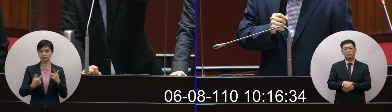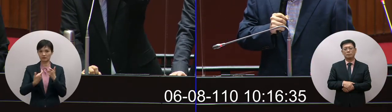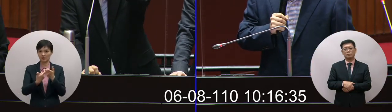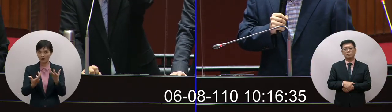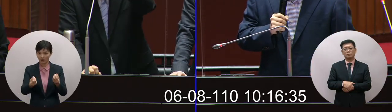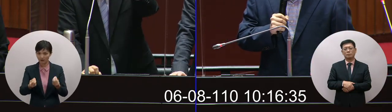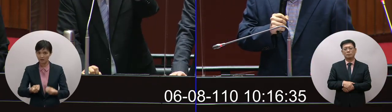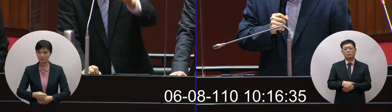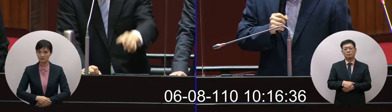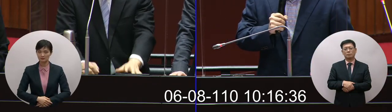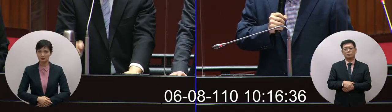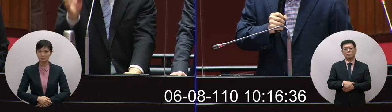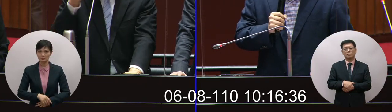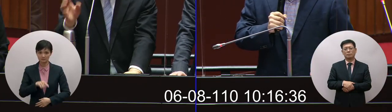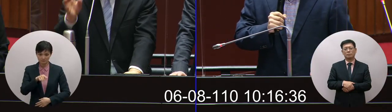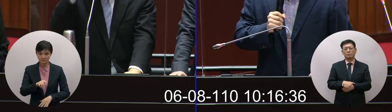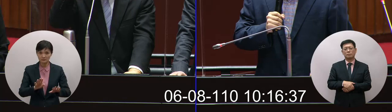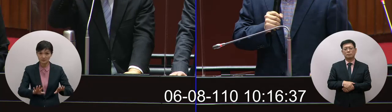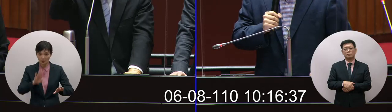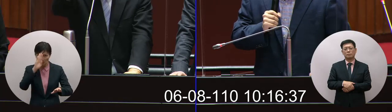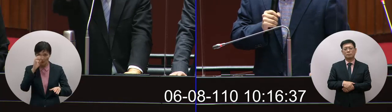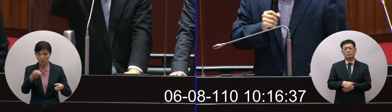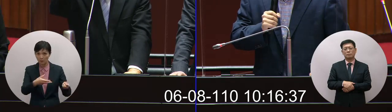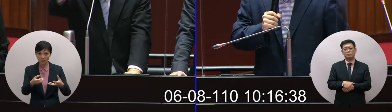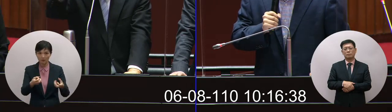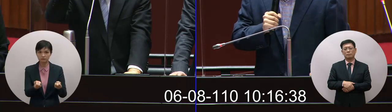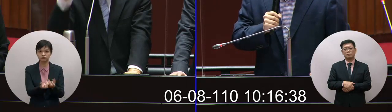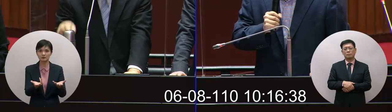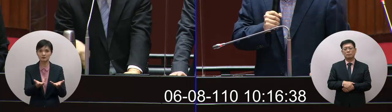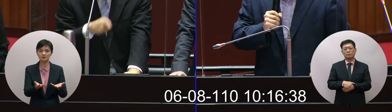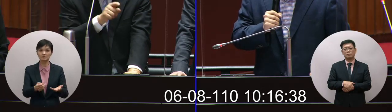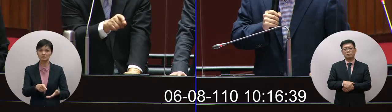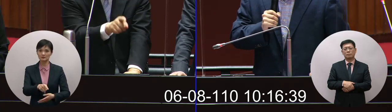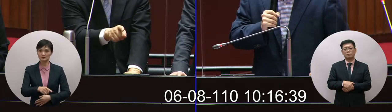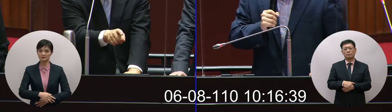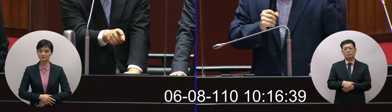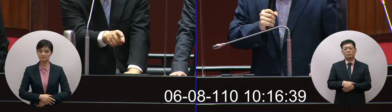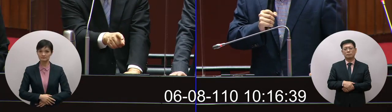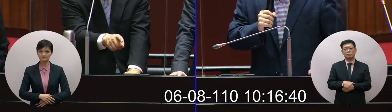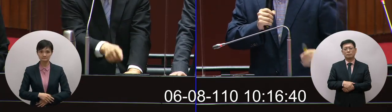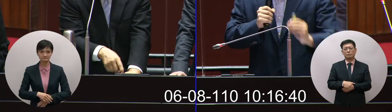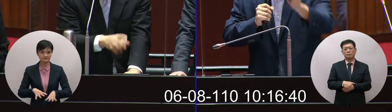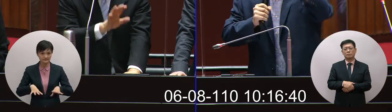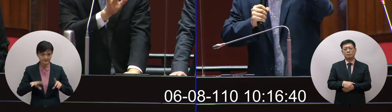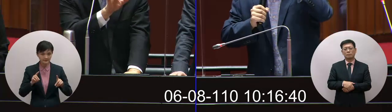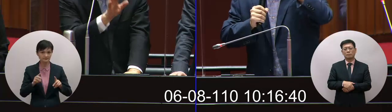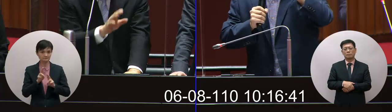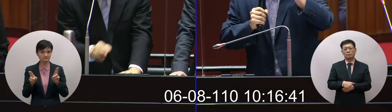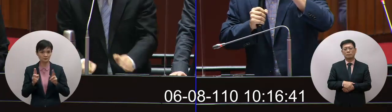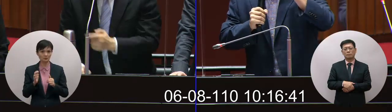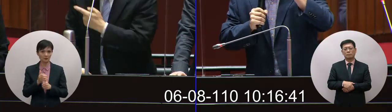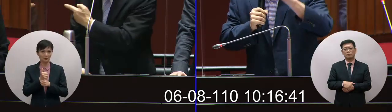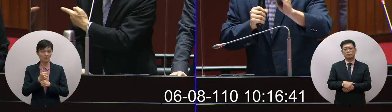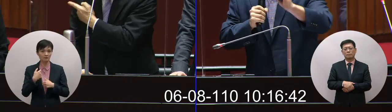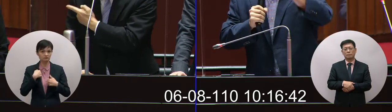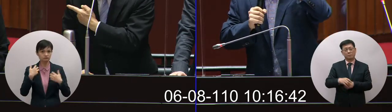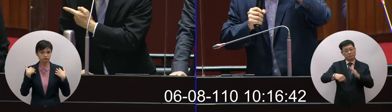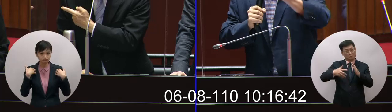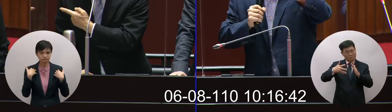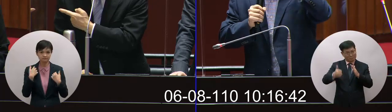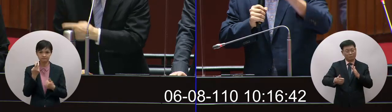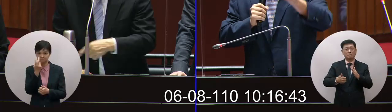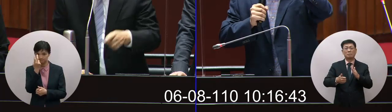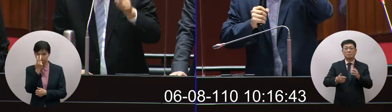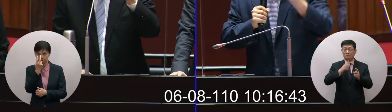日一个出代志，咱伫到昨日就成立前进指挥所。 好， 啊，而且 一六紧